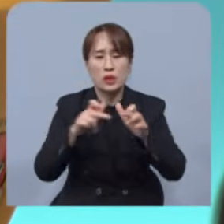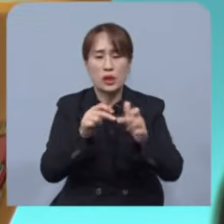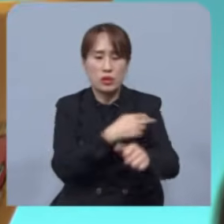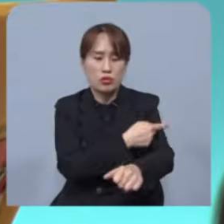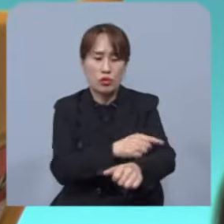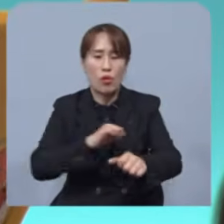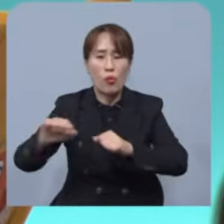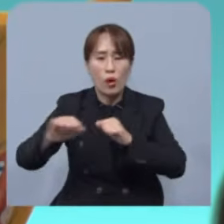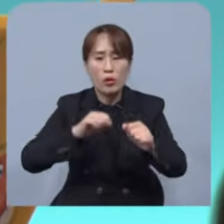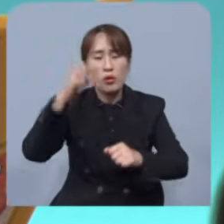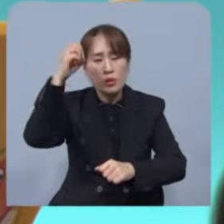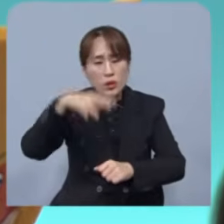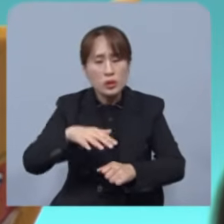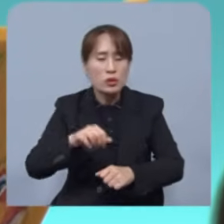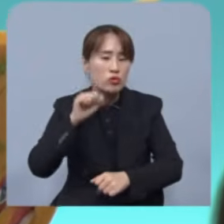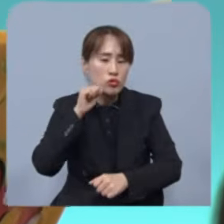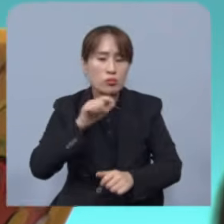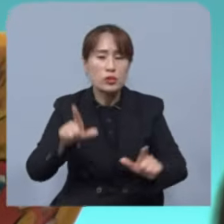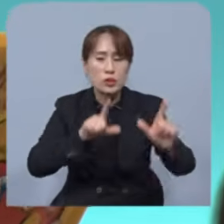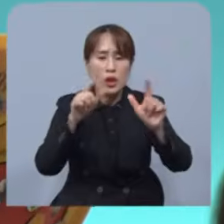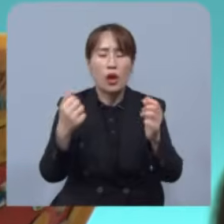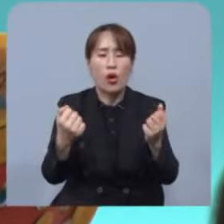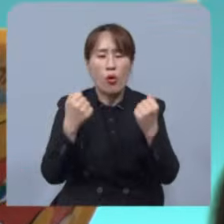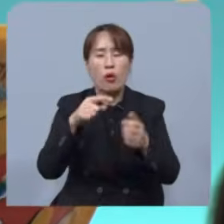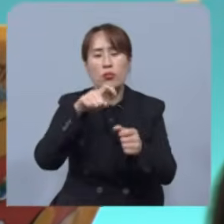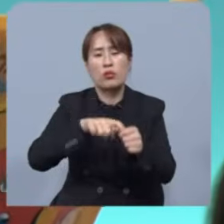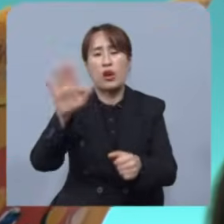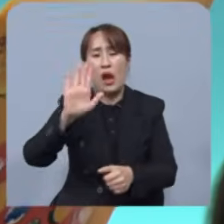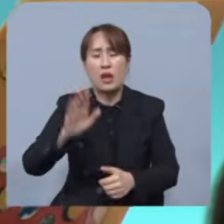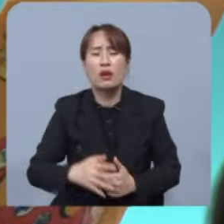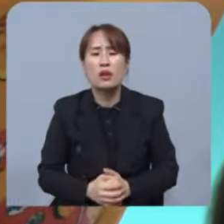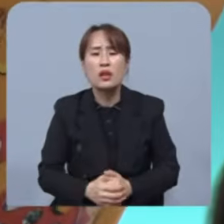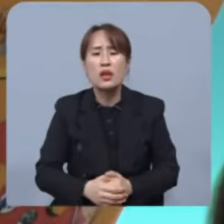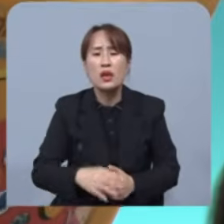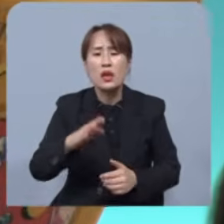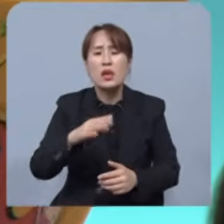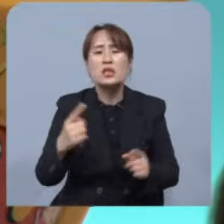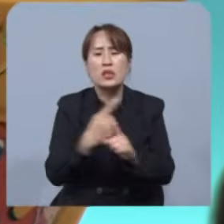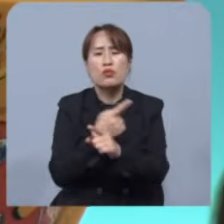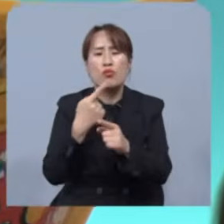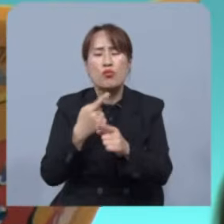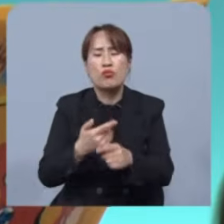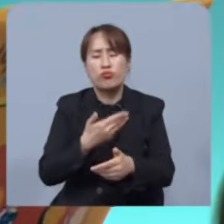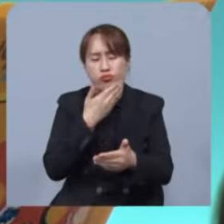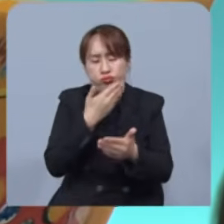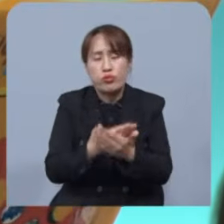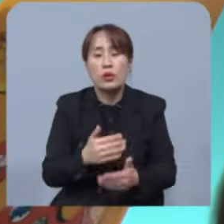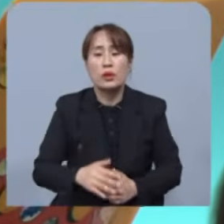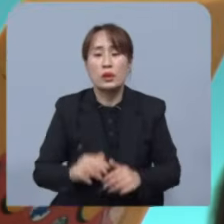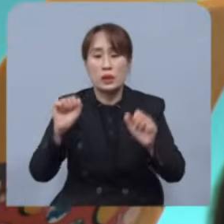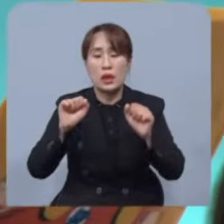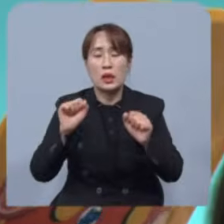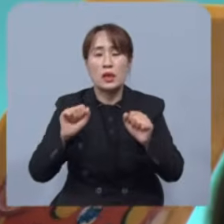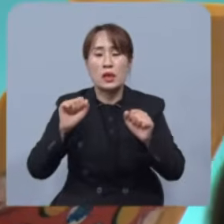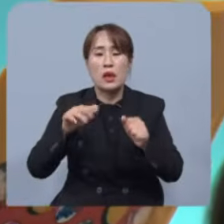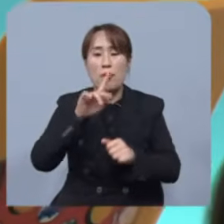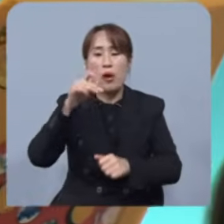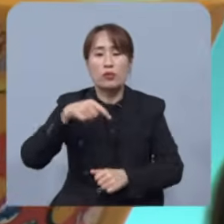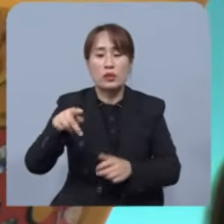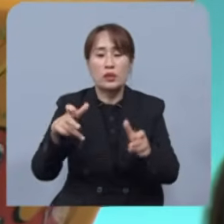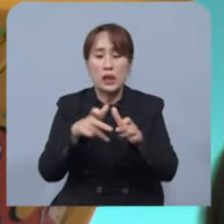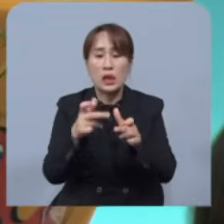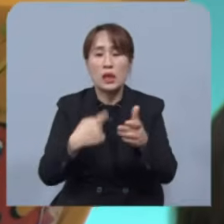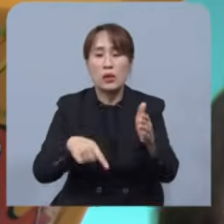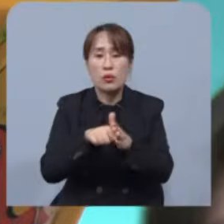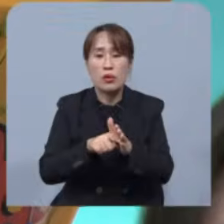등의 체육활동은 단순한 여가나 건강 증진이 목적이 아니라 치료의 한 부분입니다. 장애인 스포츠 바우처가 장애인을